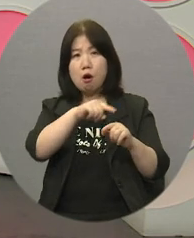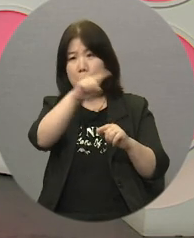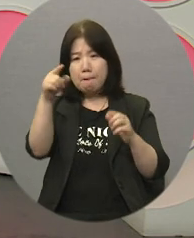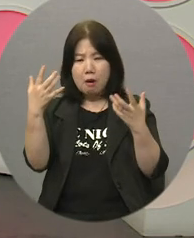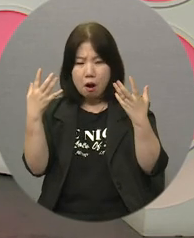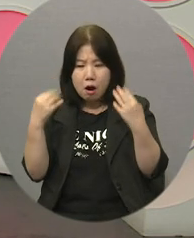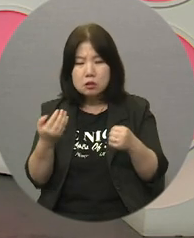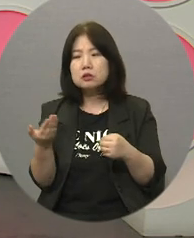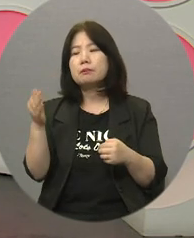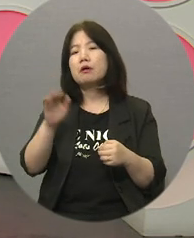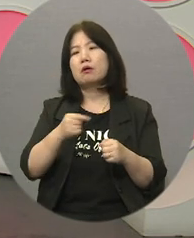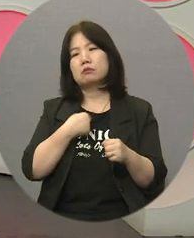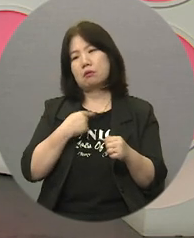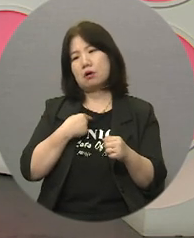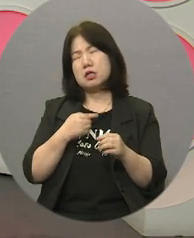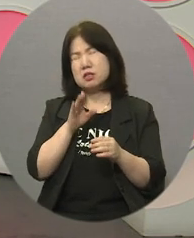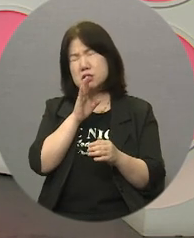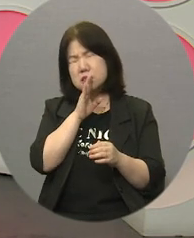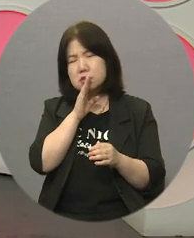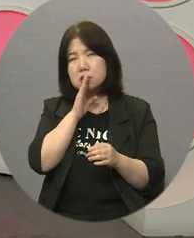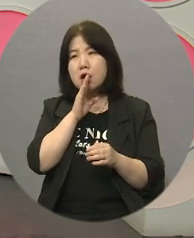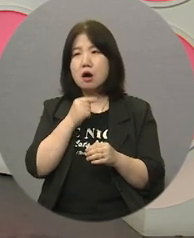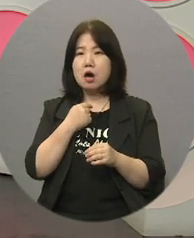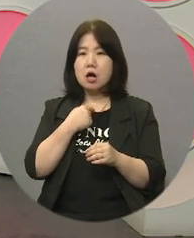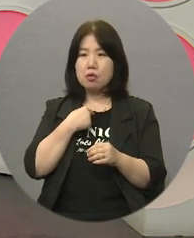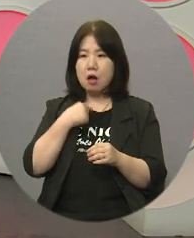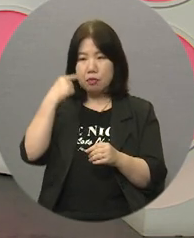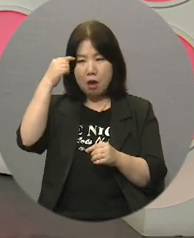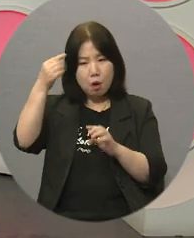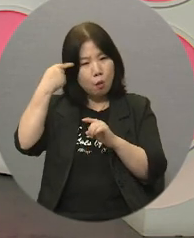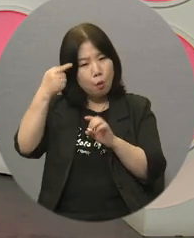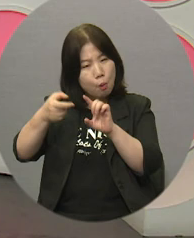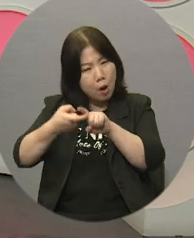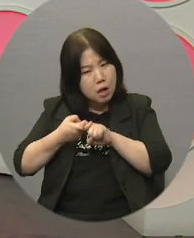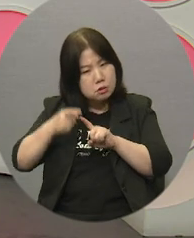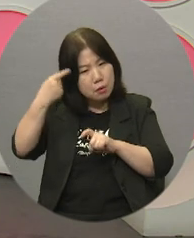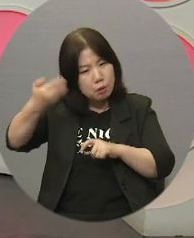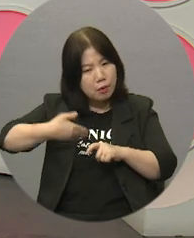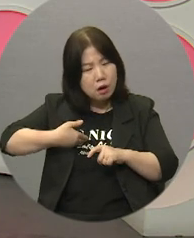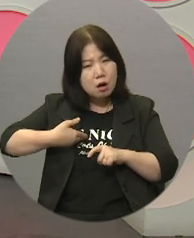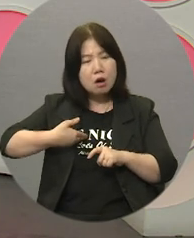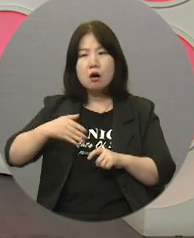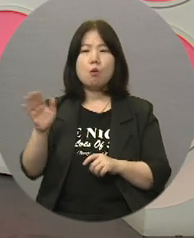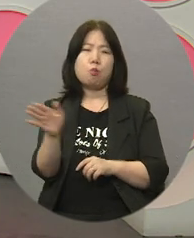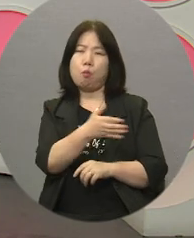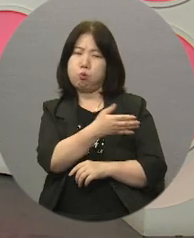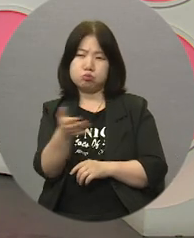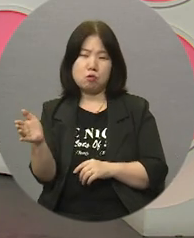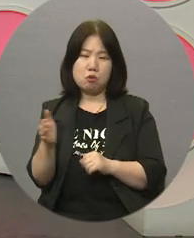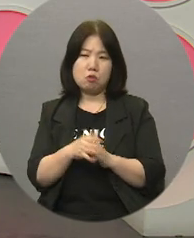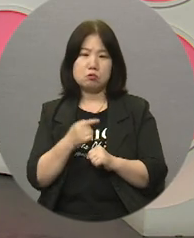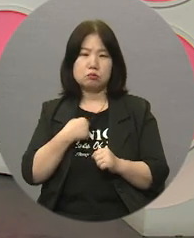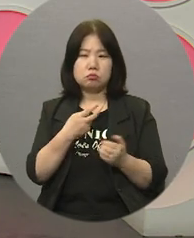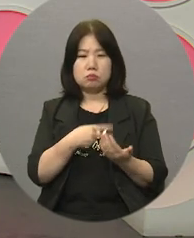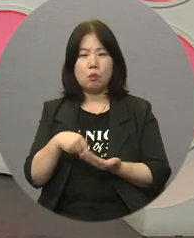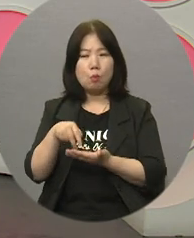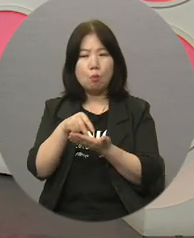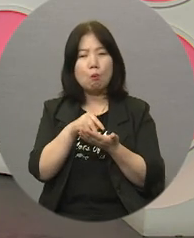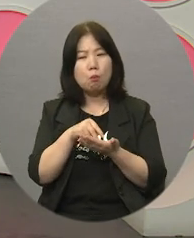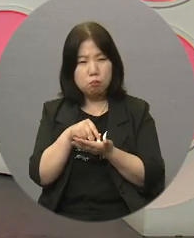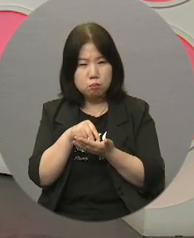많은데 내가 진짜 누구인지 알려는 이는 없어. 그래서 외롭기도 해.